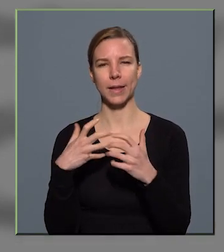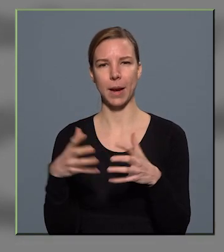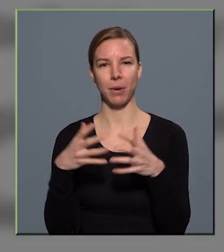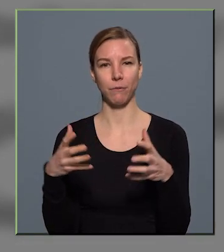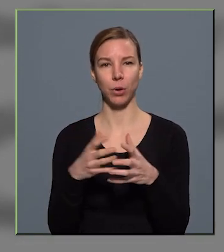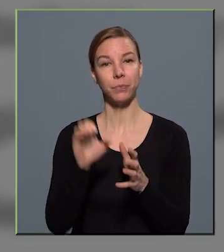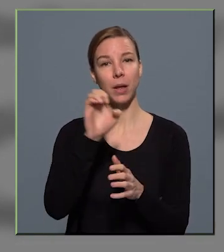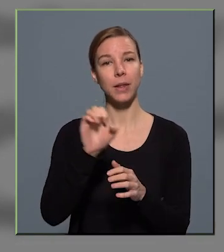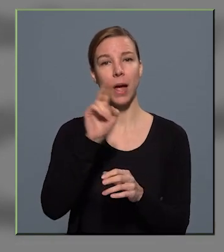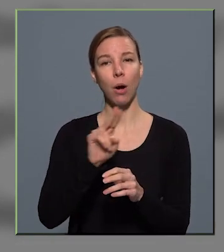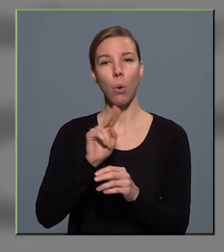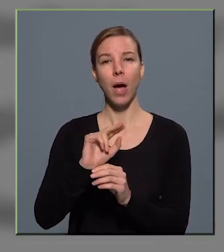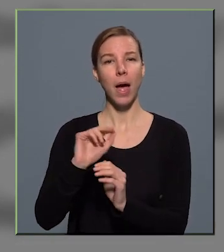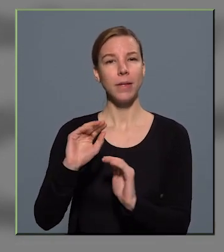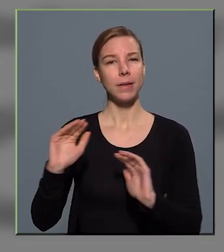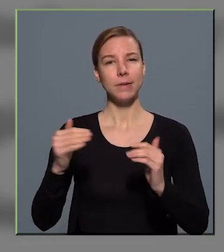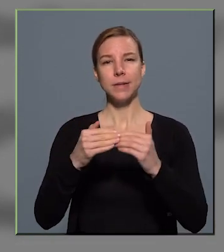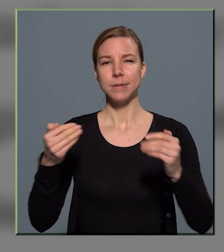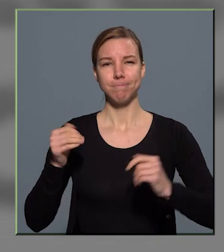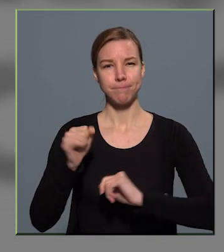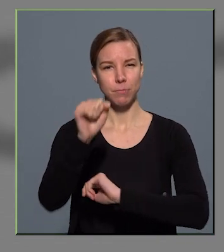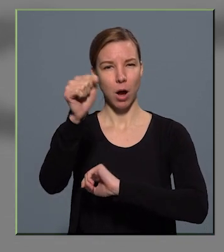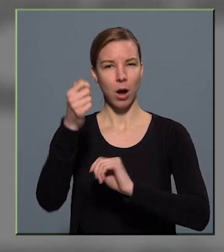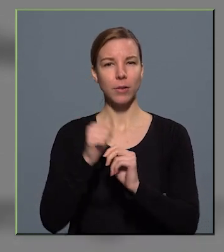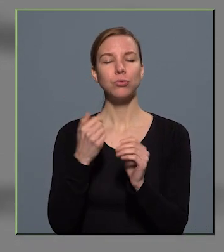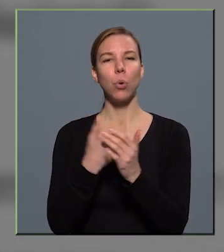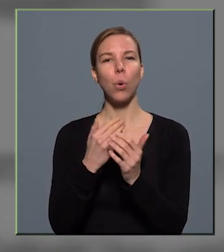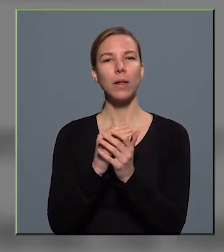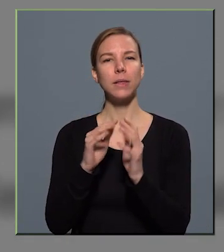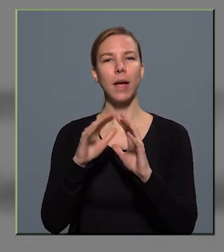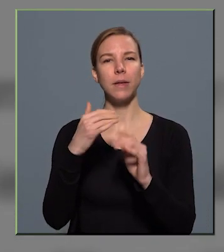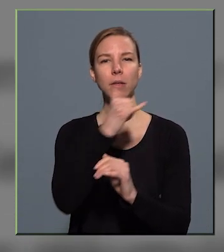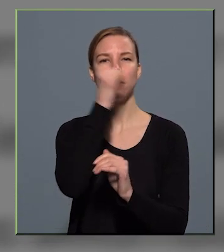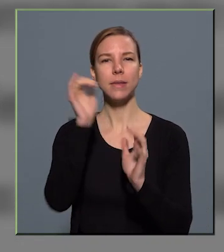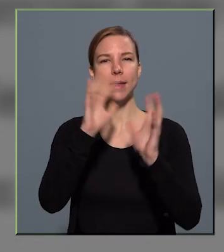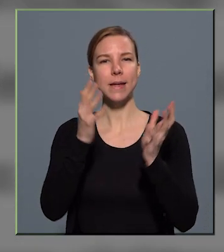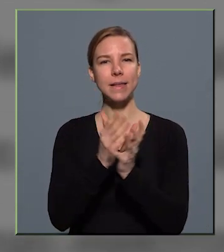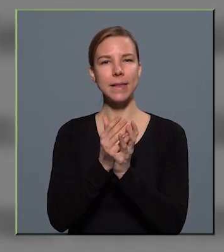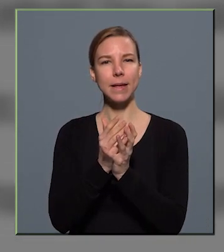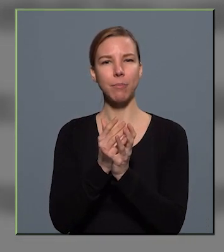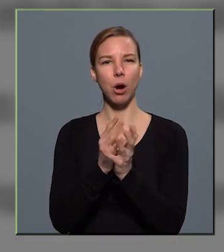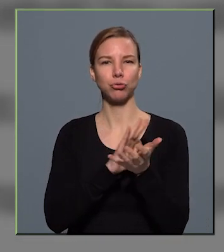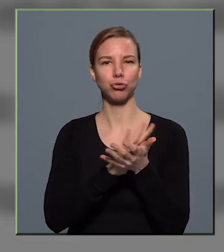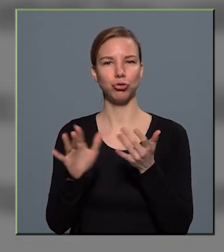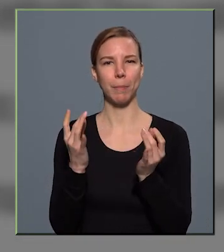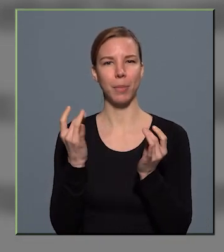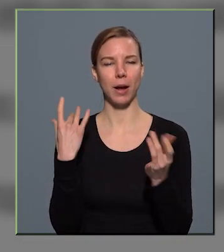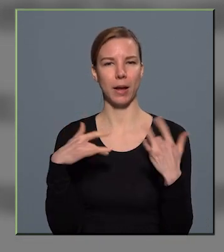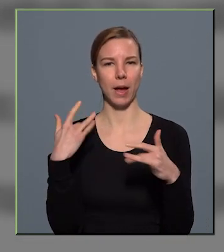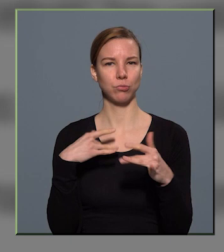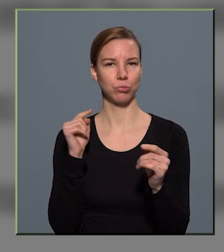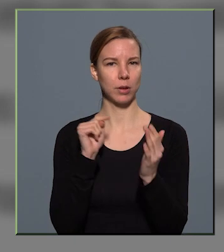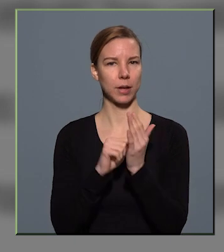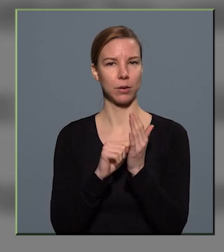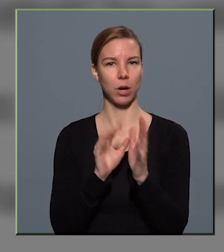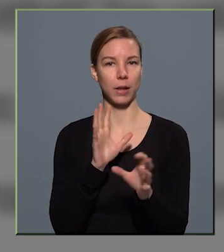az egyik élharcosa a 2050-es klímasemlegességi célok elérésének, az elektromos autóipari átállás határozott